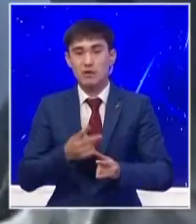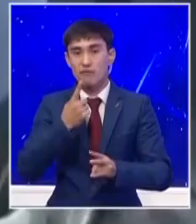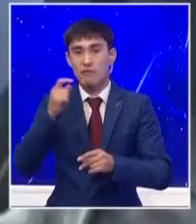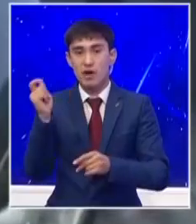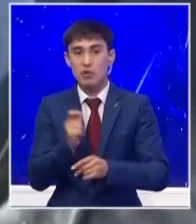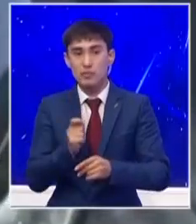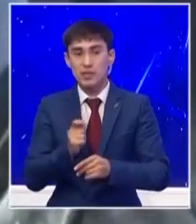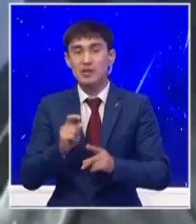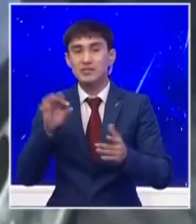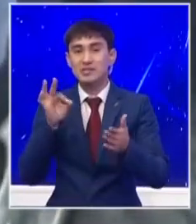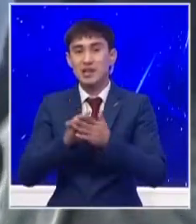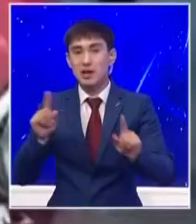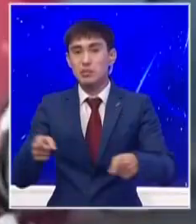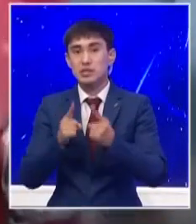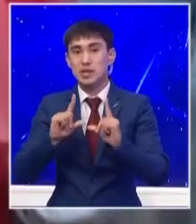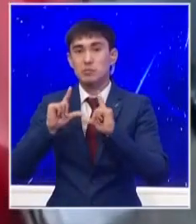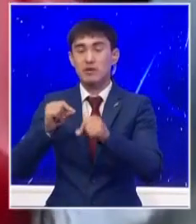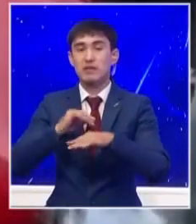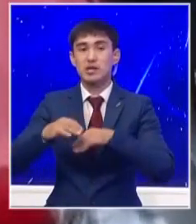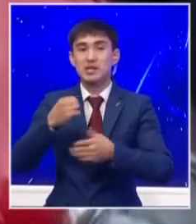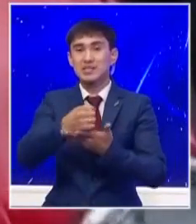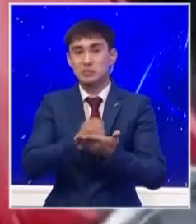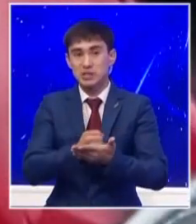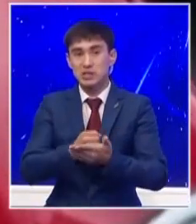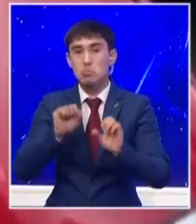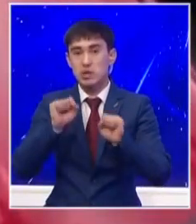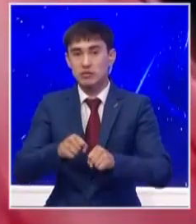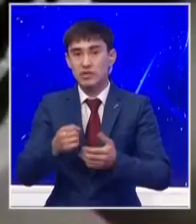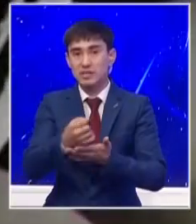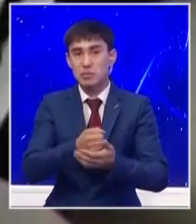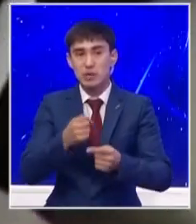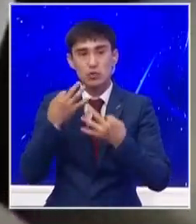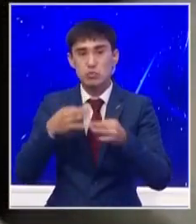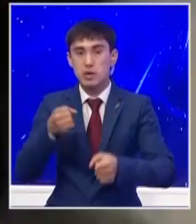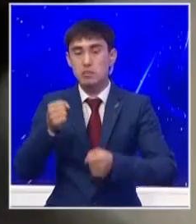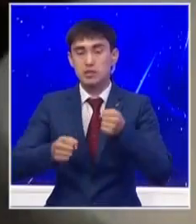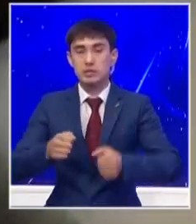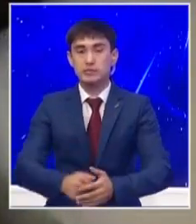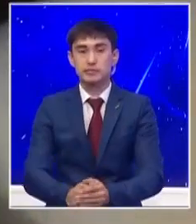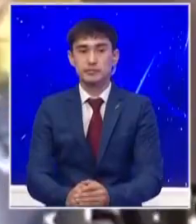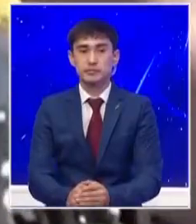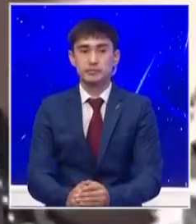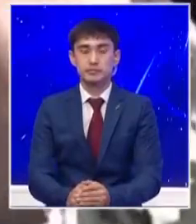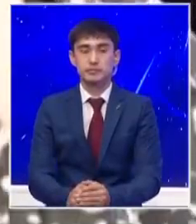войной, в целях реабилитации отправили на полигон запчастей и позволили собирать любые машины.